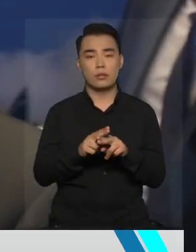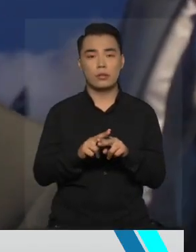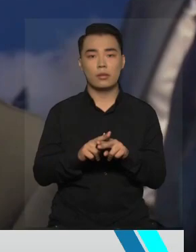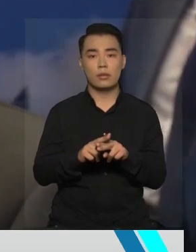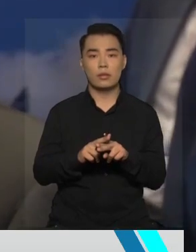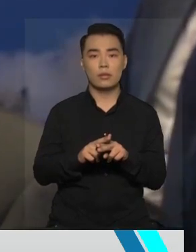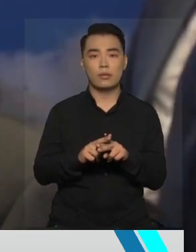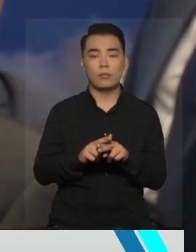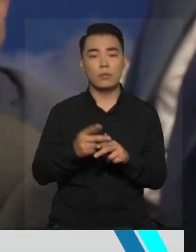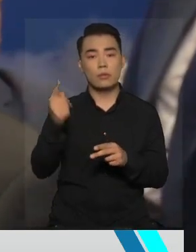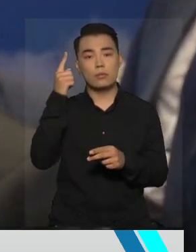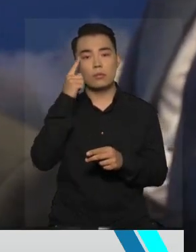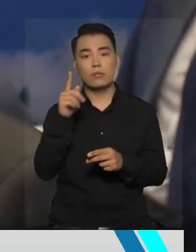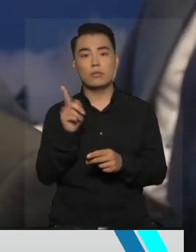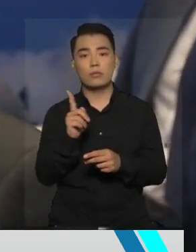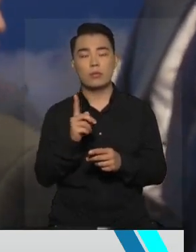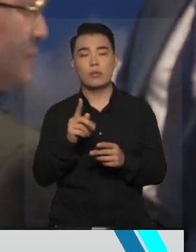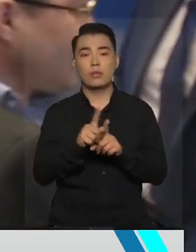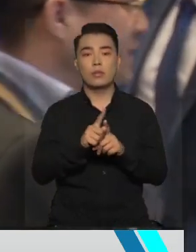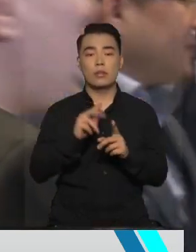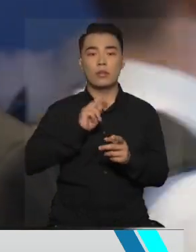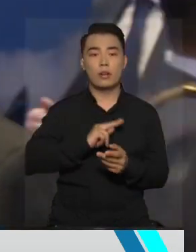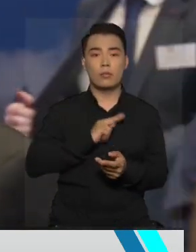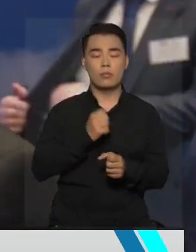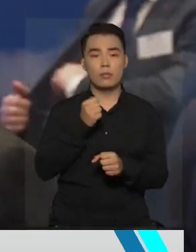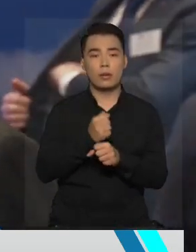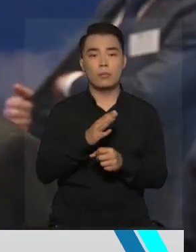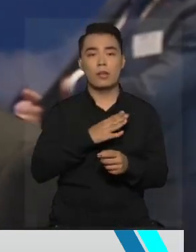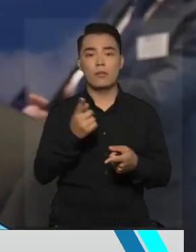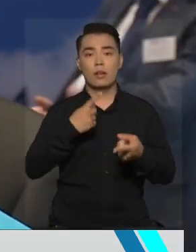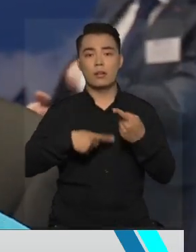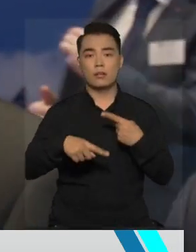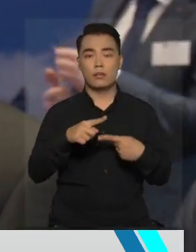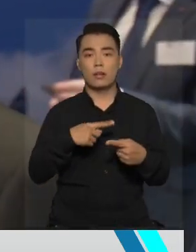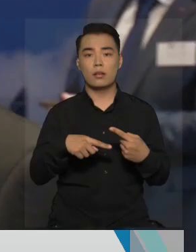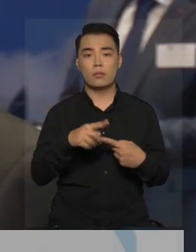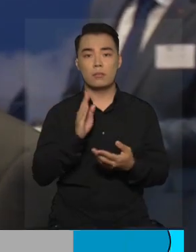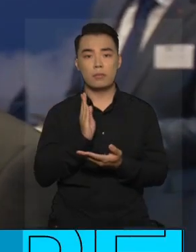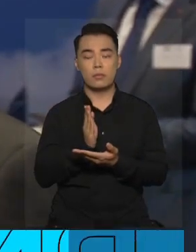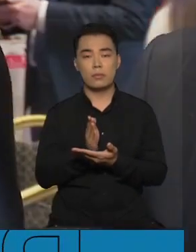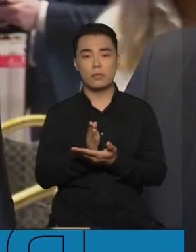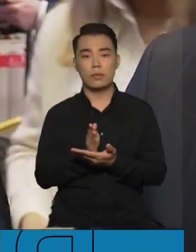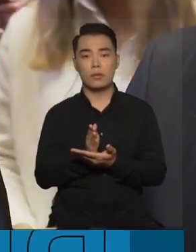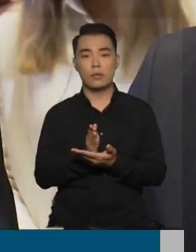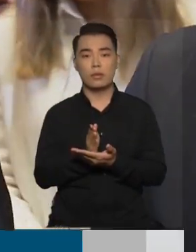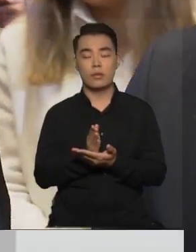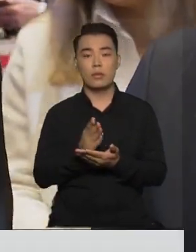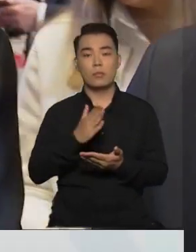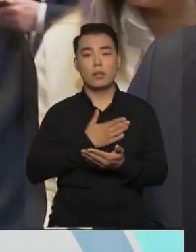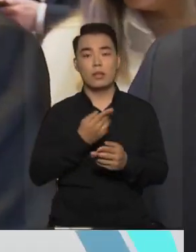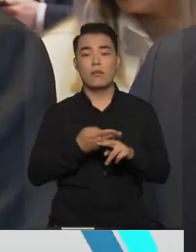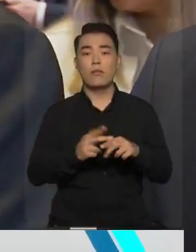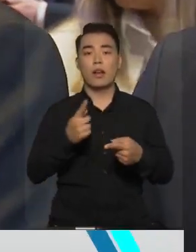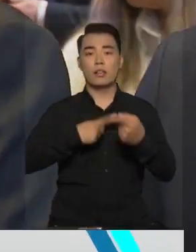мы думаем, что мы используем их для возвращения лошади Převalского. Но для